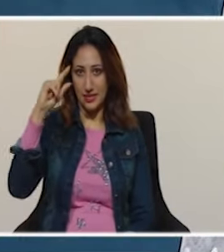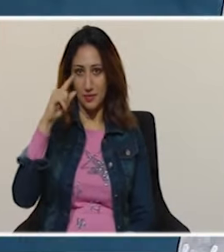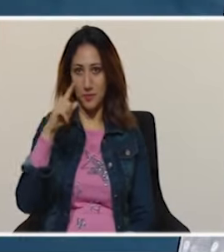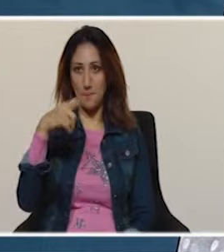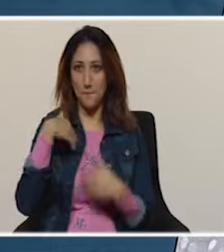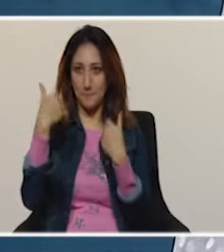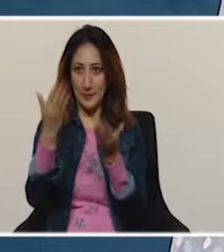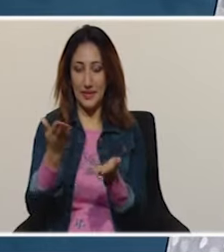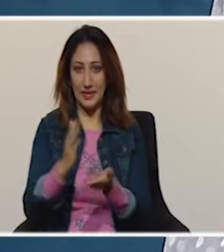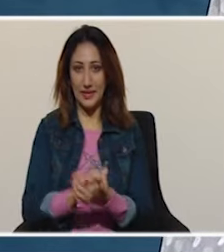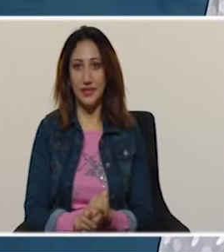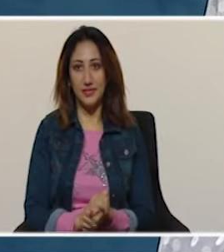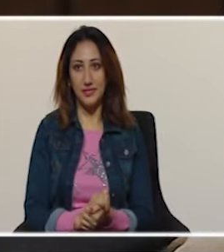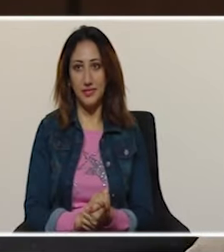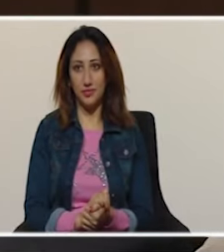يا ريت. هديكي هديه.